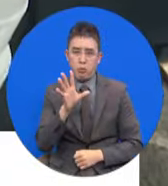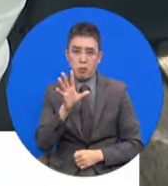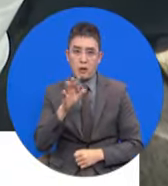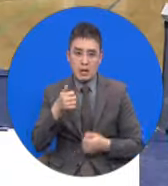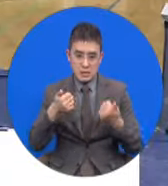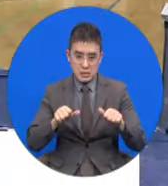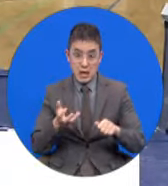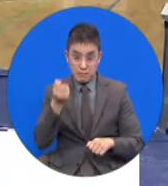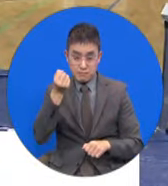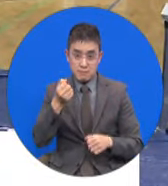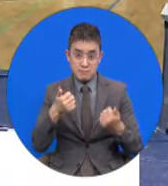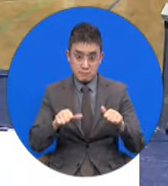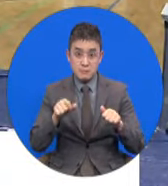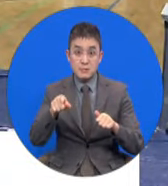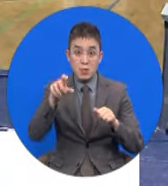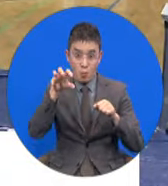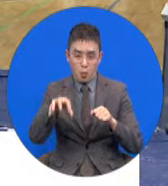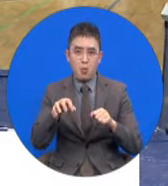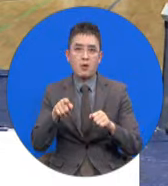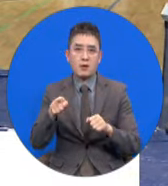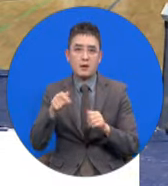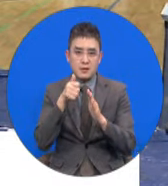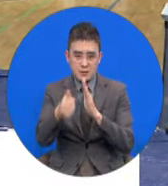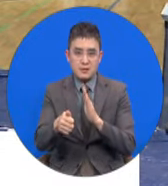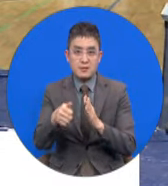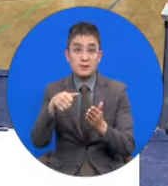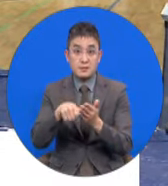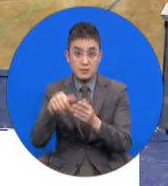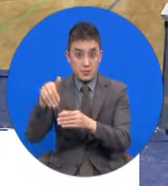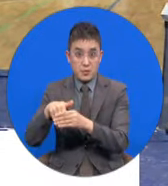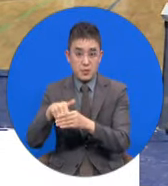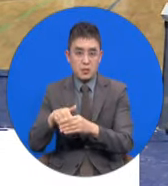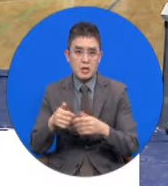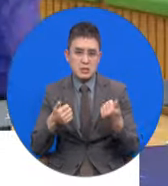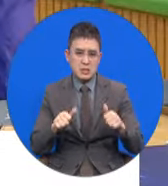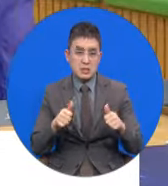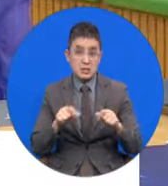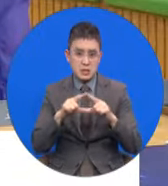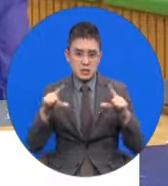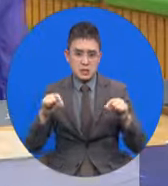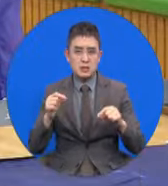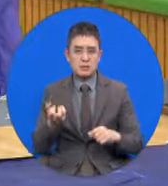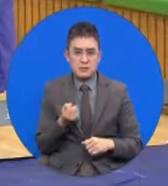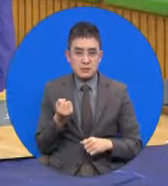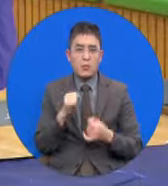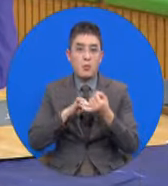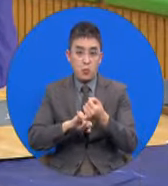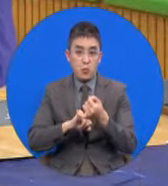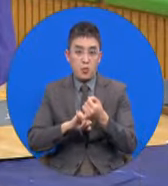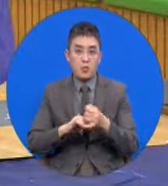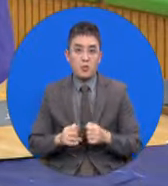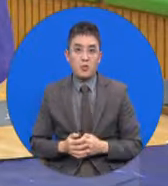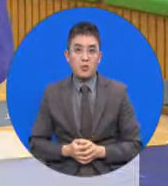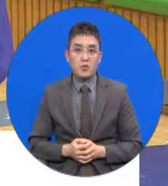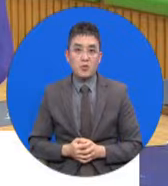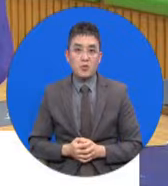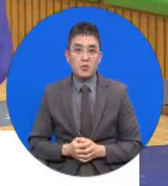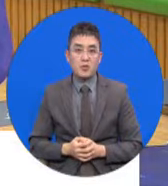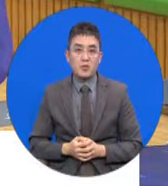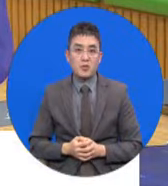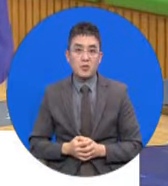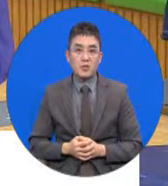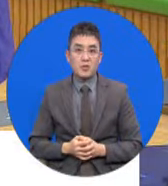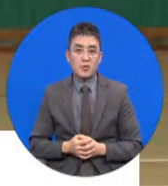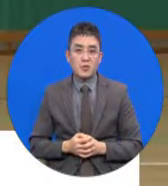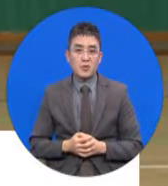찾기 연결 서비스 등에서 찾을 수 있습니다. 투표 때는 신분증도 꼭 챙기셔야 합니다. 당선자 윤곽은 내일 새벽